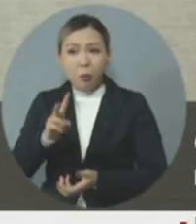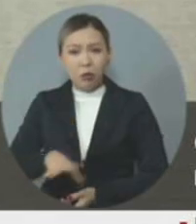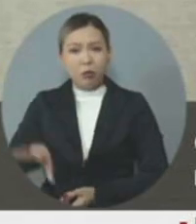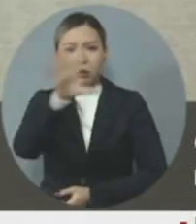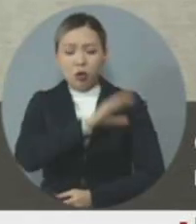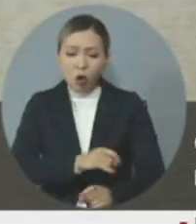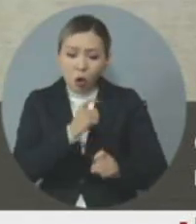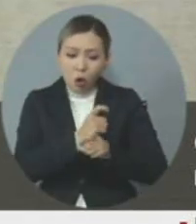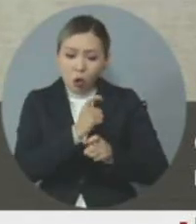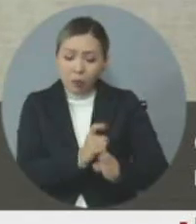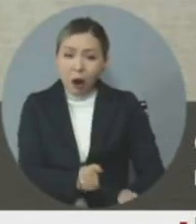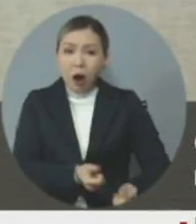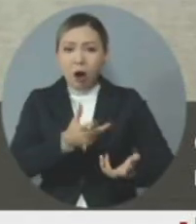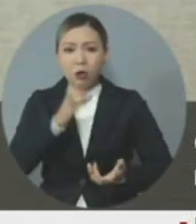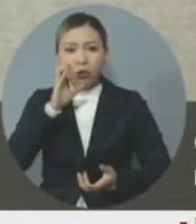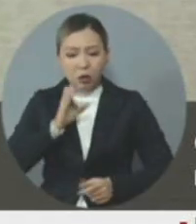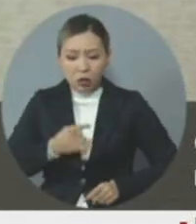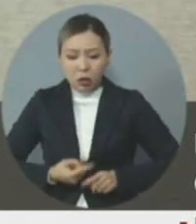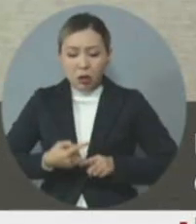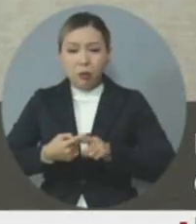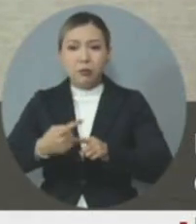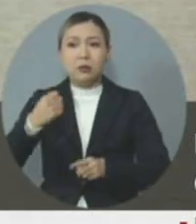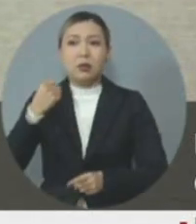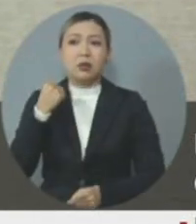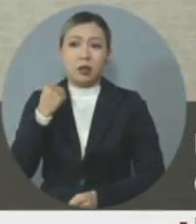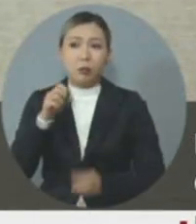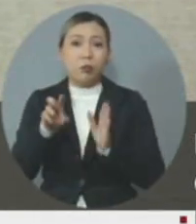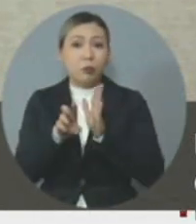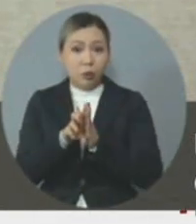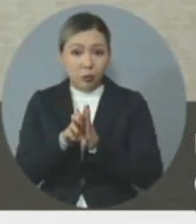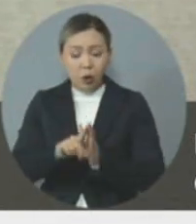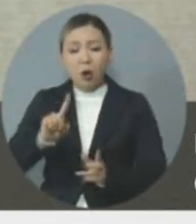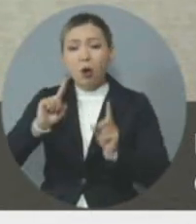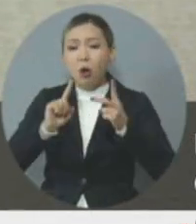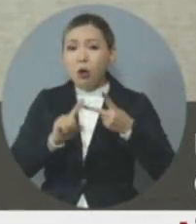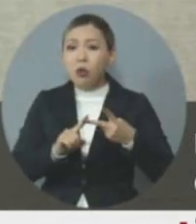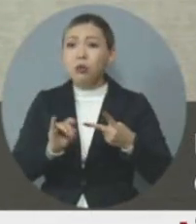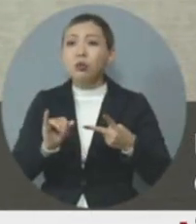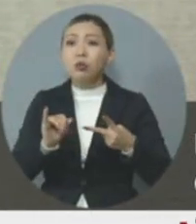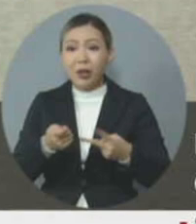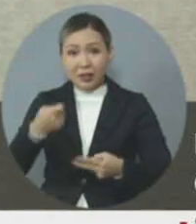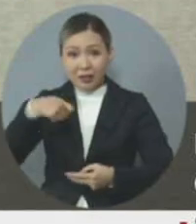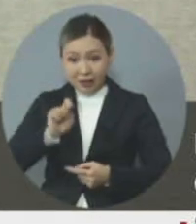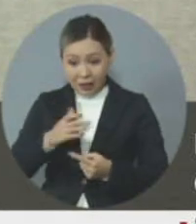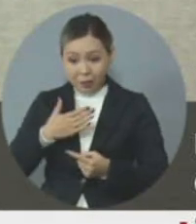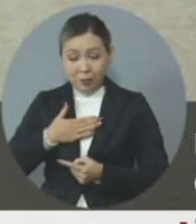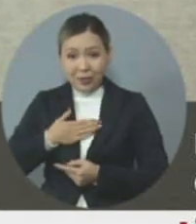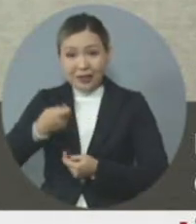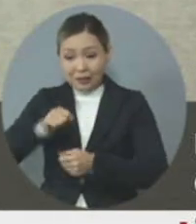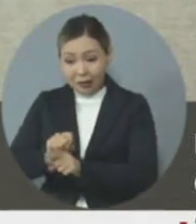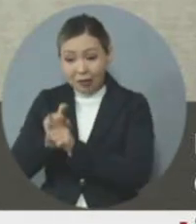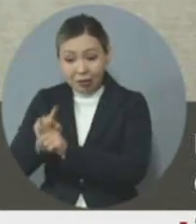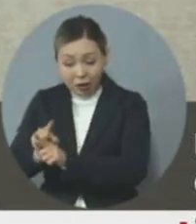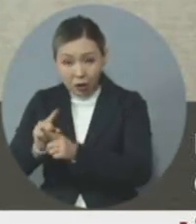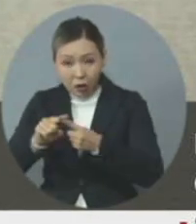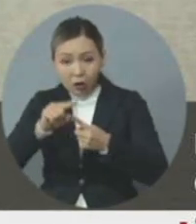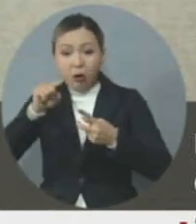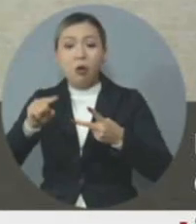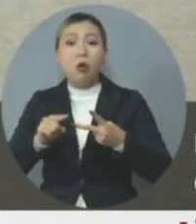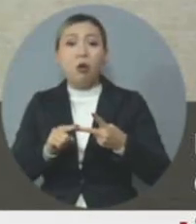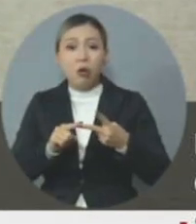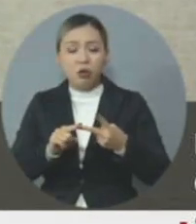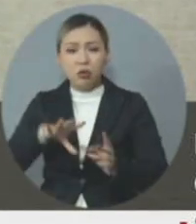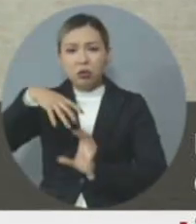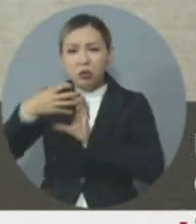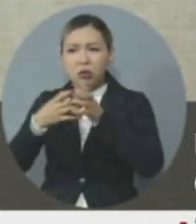маш их том сонирхлыг өдөө чадна тийм үү? Хоёрдугаар юу гэхээр энэ цалингаасаа гадна маш их одоо нөгөө одоо дэлхийн